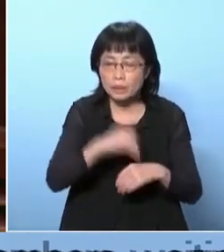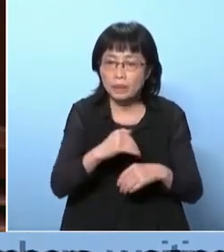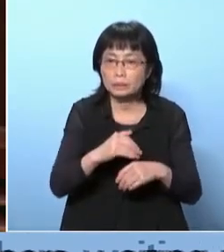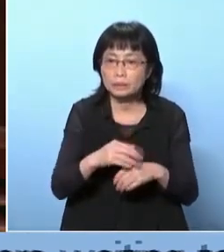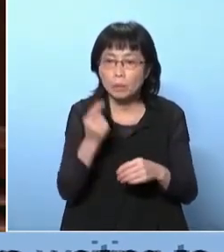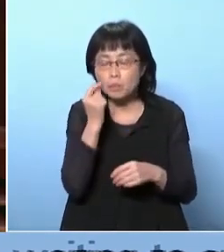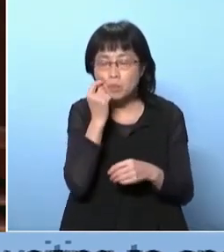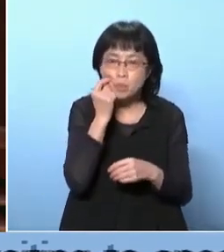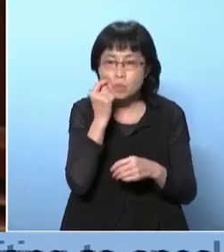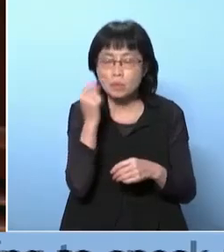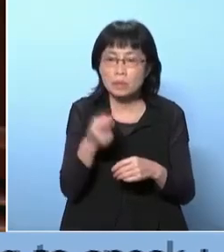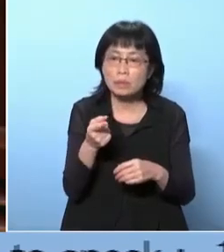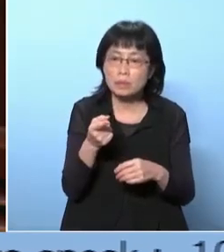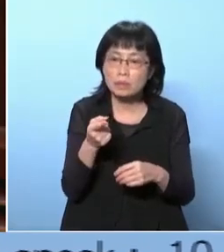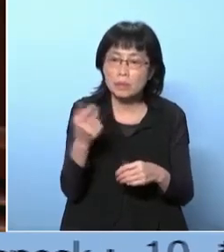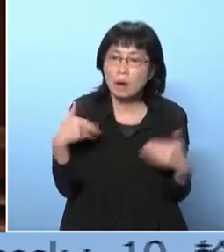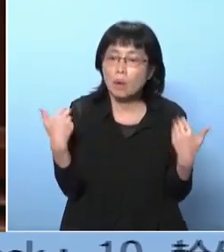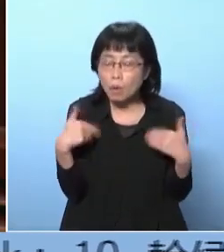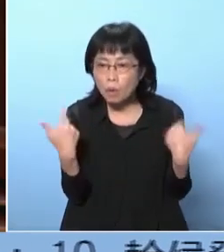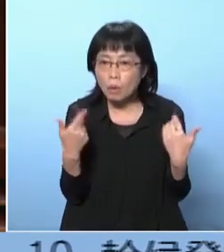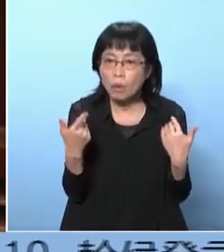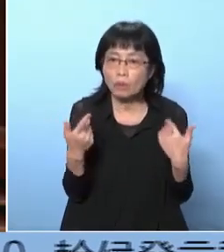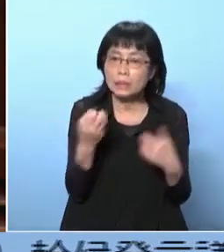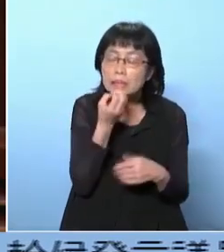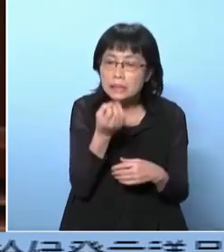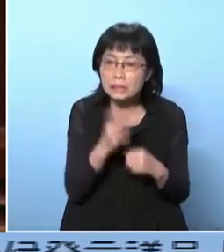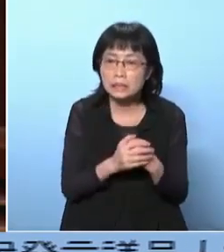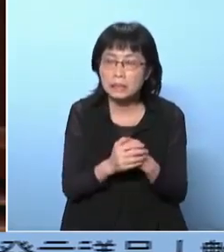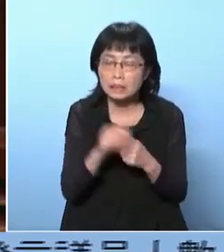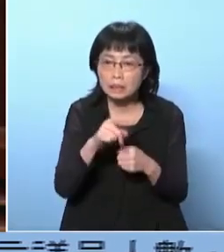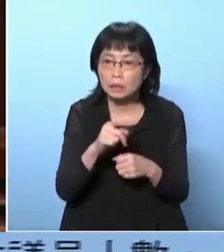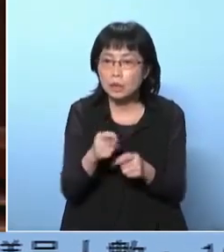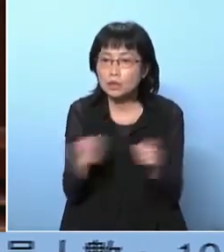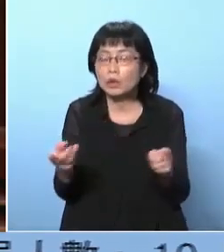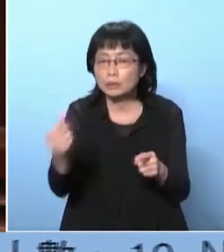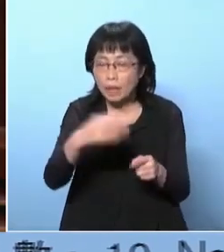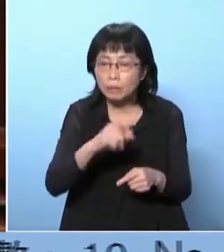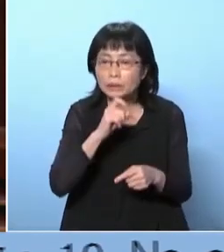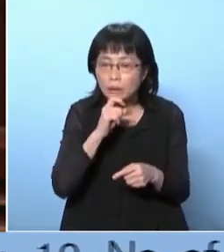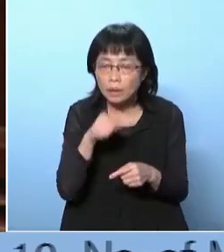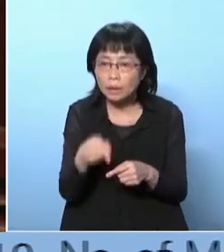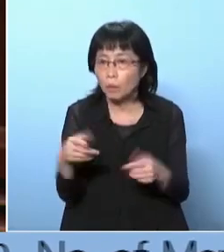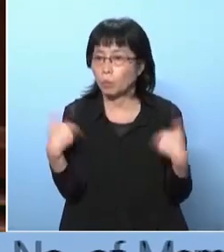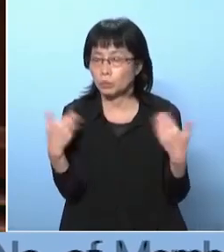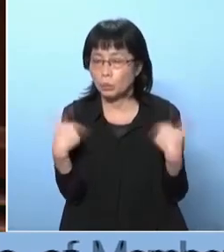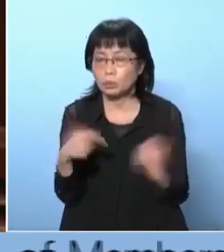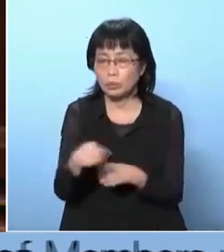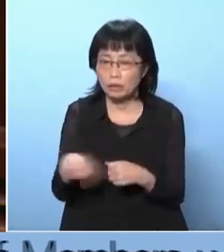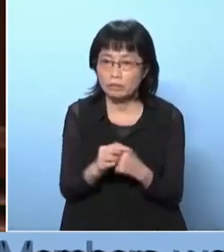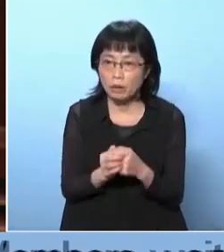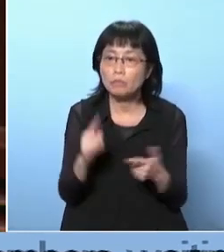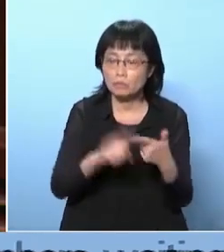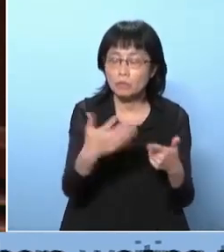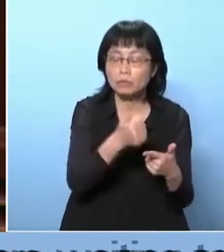遊的建議，南大嶼長沙那裡就是一個康樂樞紐，副局長都